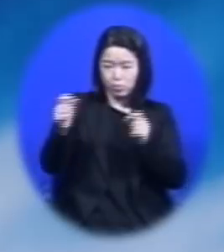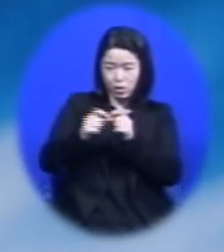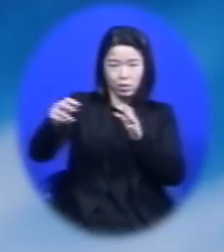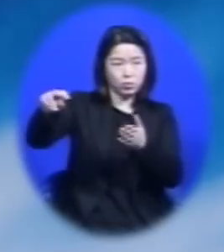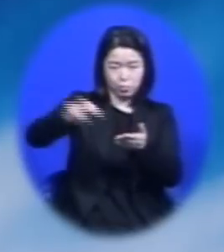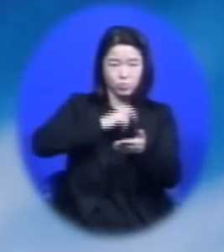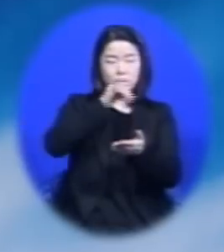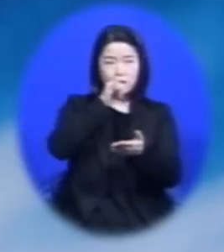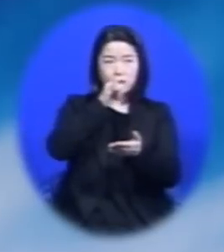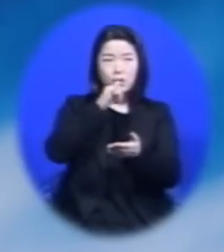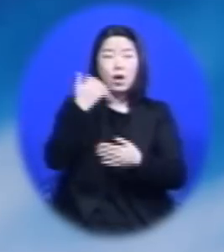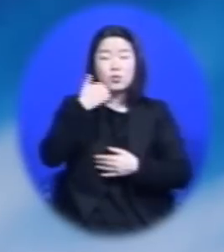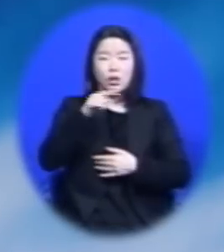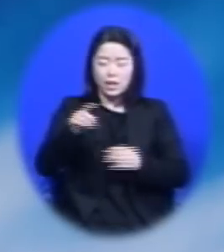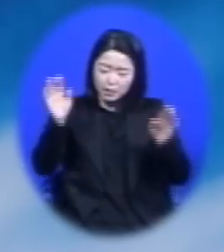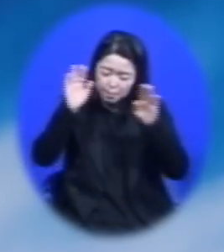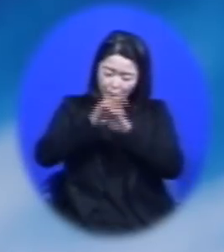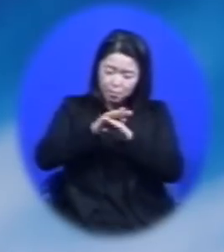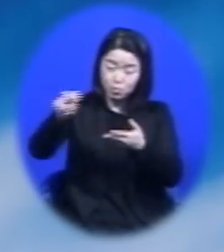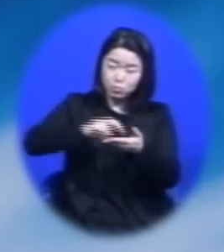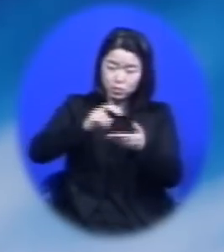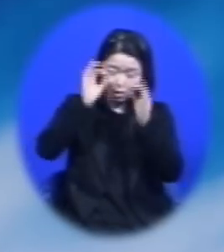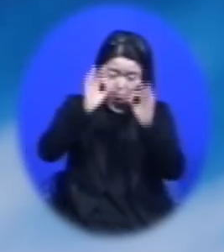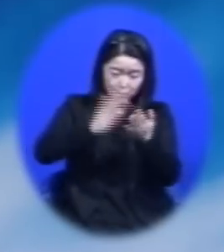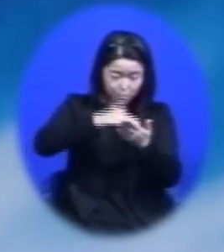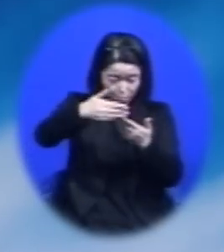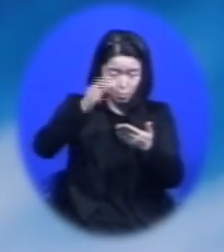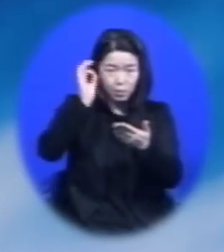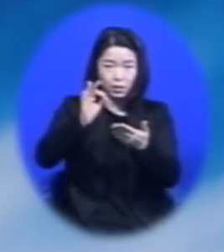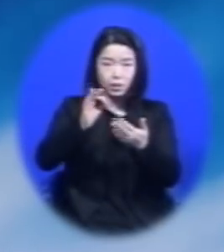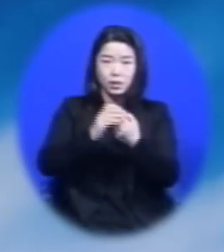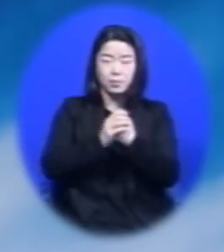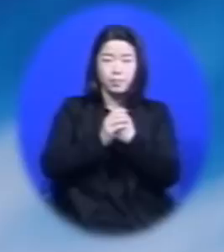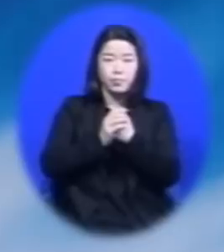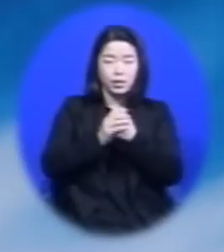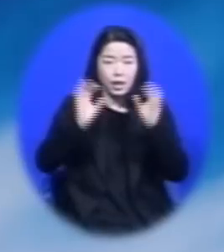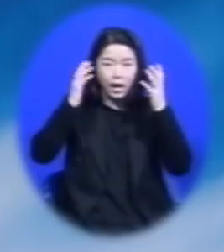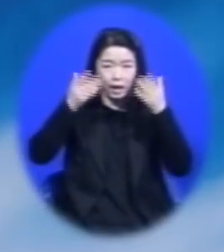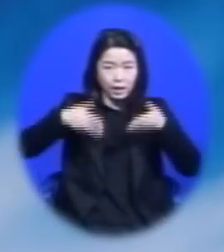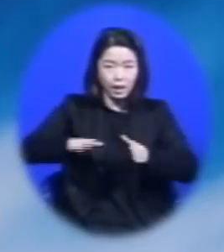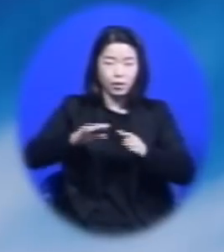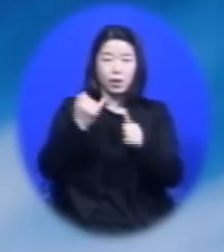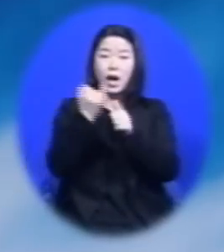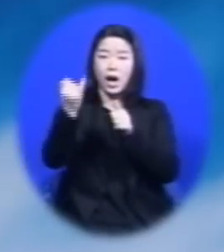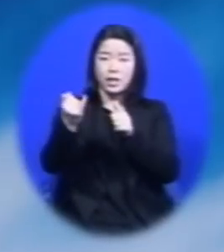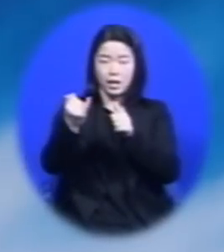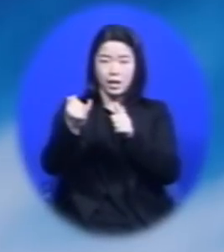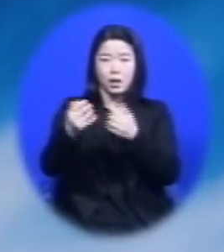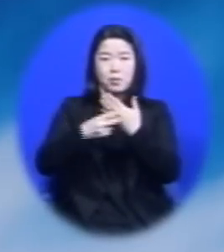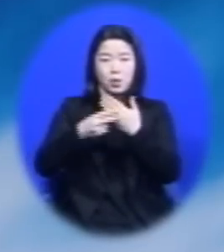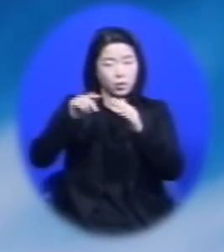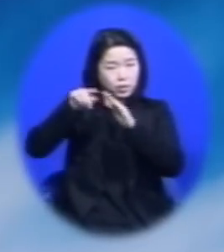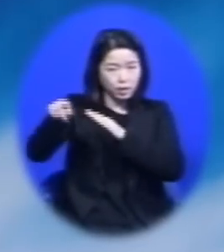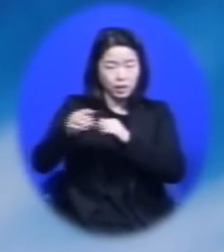가까워 누가 도대체이 밤에 문자를 를 보냈나 그랬더니 아 해산하라 지금 아내가 들어갔는데 목사님